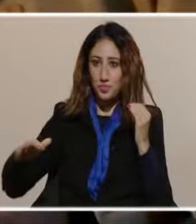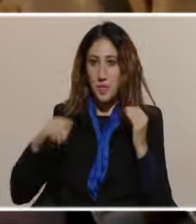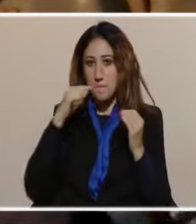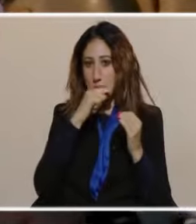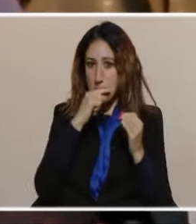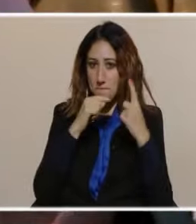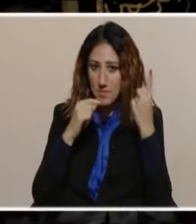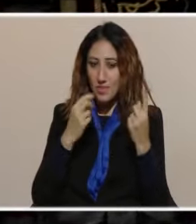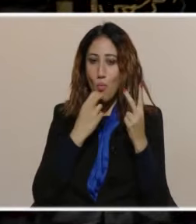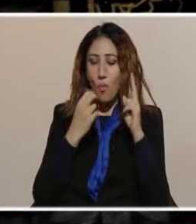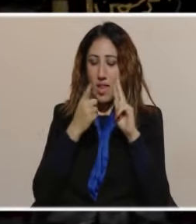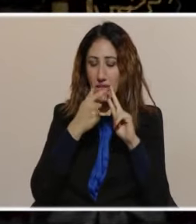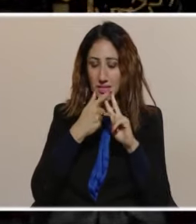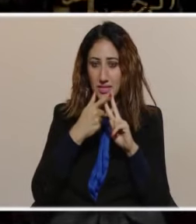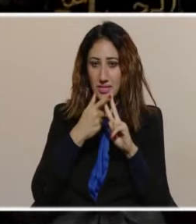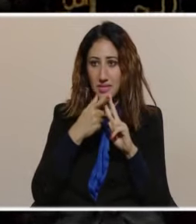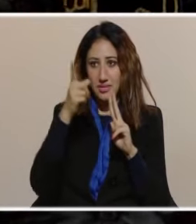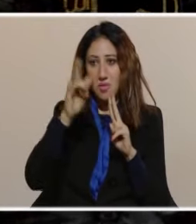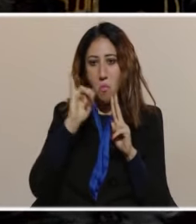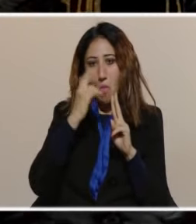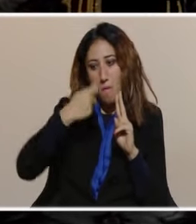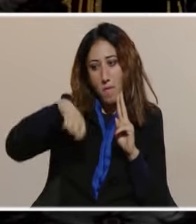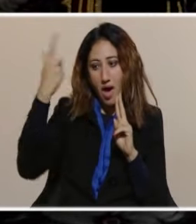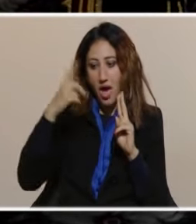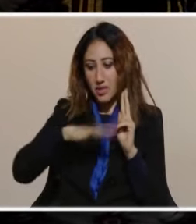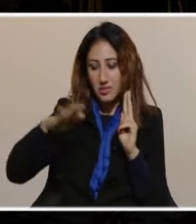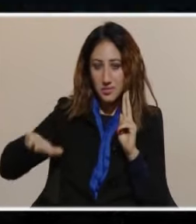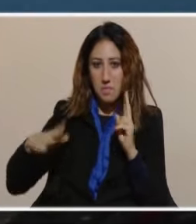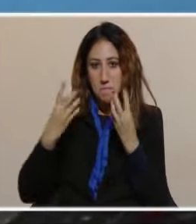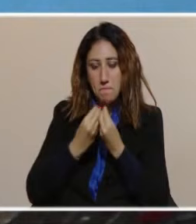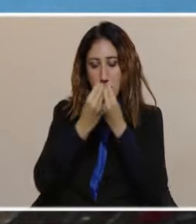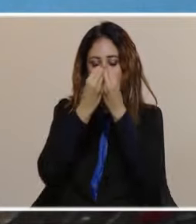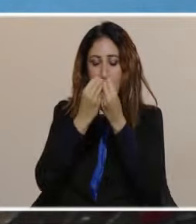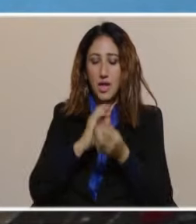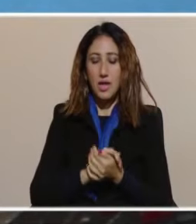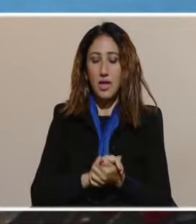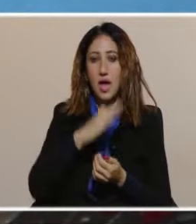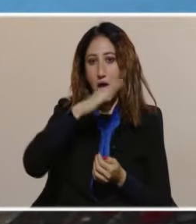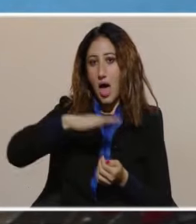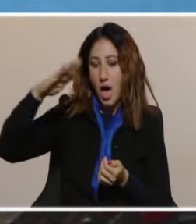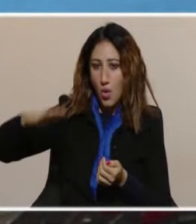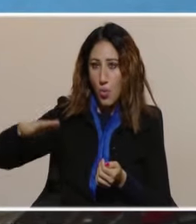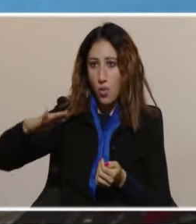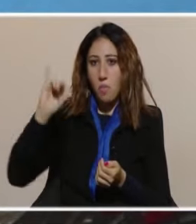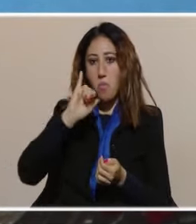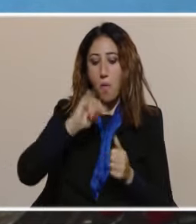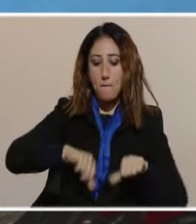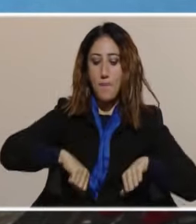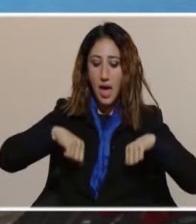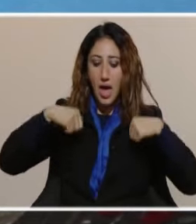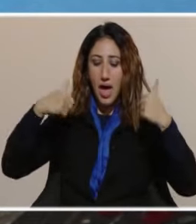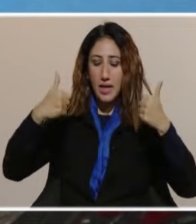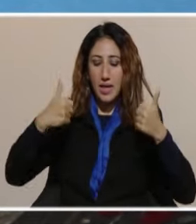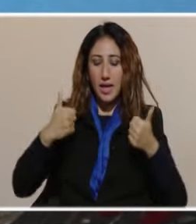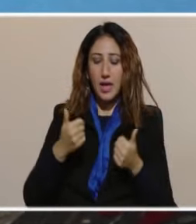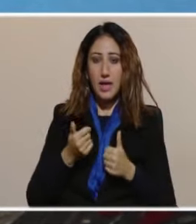نورهان وأحمد كنزها الثمين ورفيق الرحلة. أولادي بالنسبة لي الحياة،